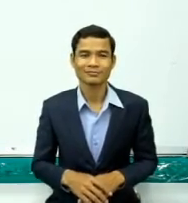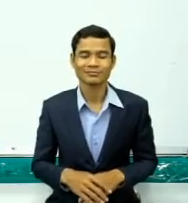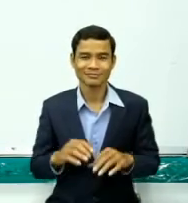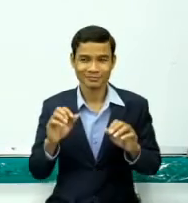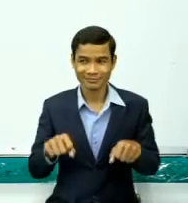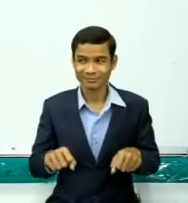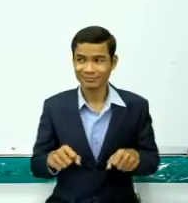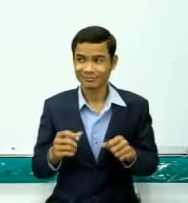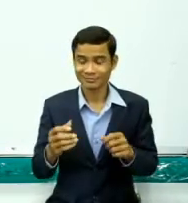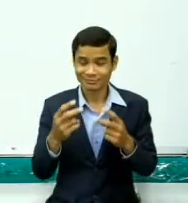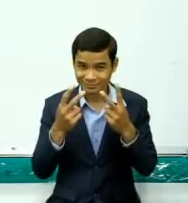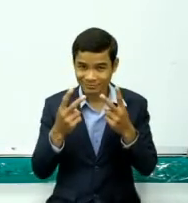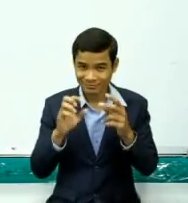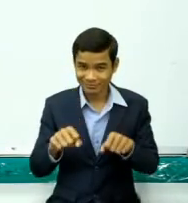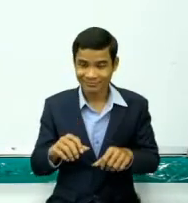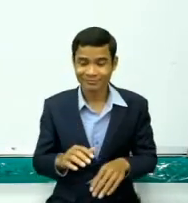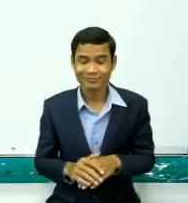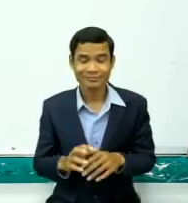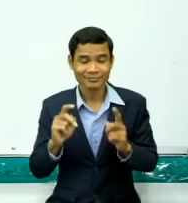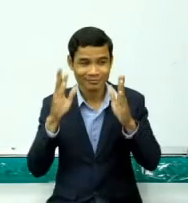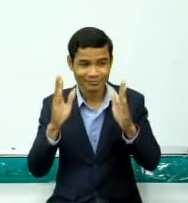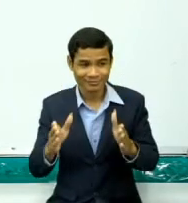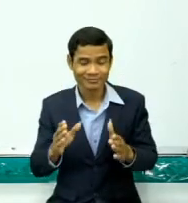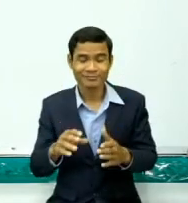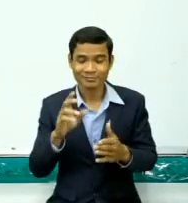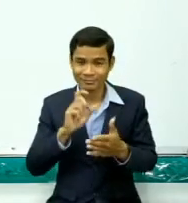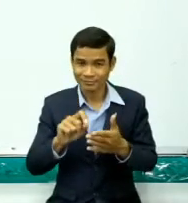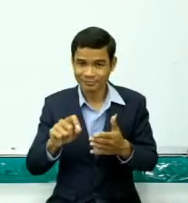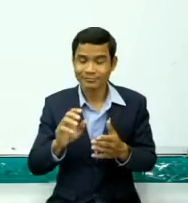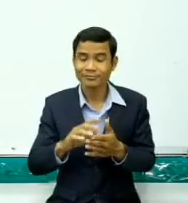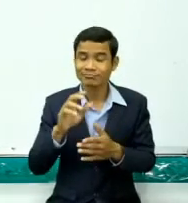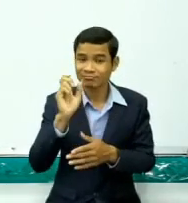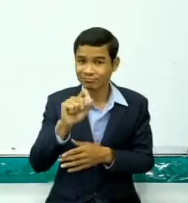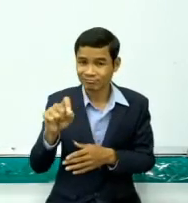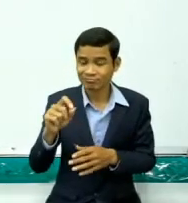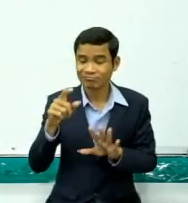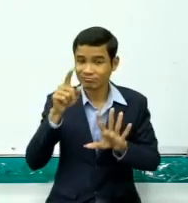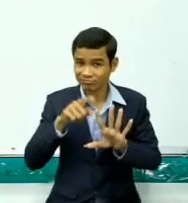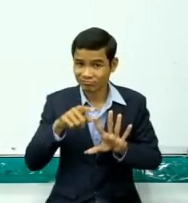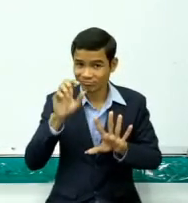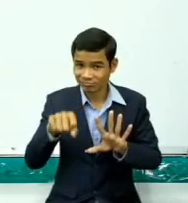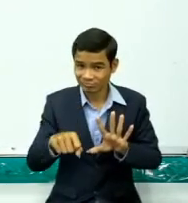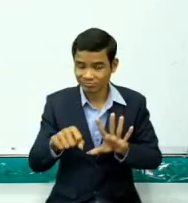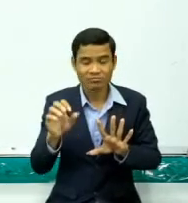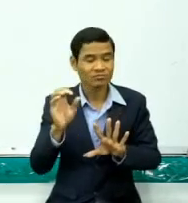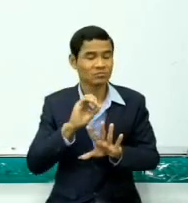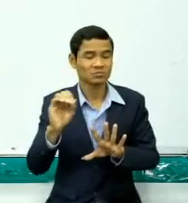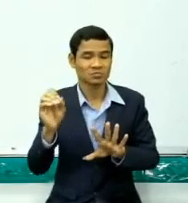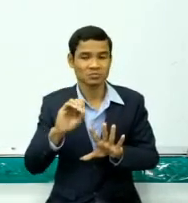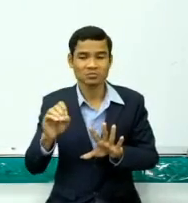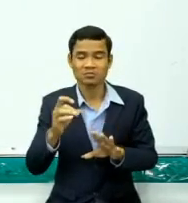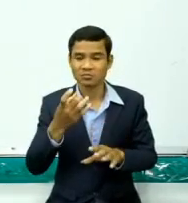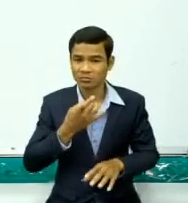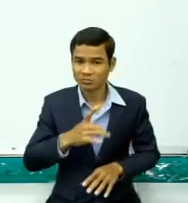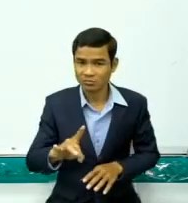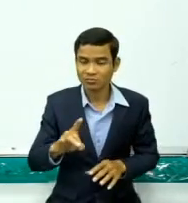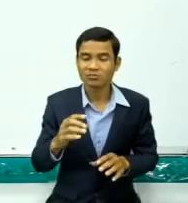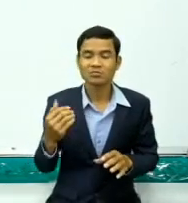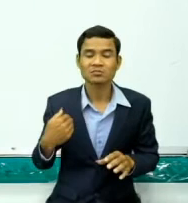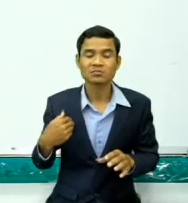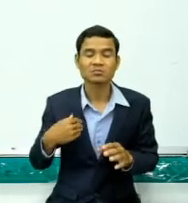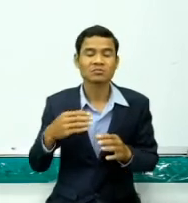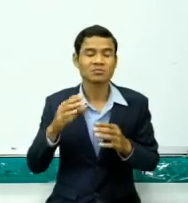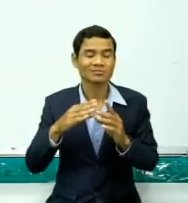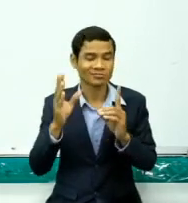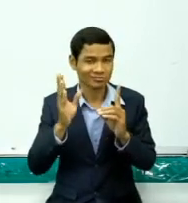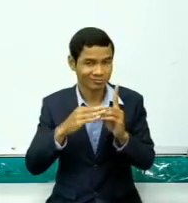chà con khơi nhé con chà khơi nhạc cơ sẽ xe nhà mua sẽ cả toàn tiền ớt chà cứ ớt xe tê đầy xa tái vì mình sẽ nơi bị